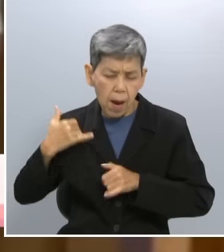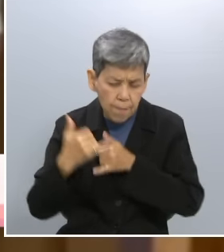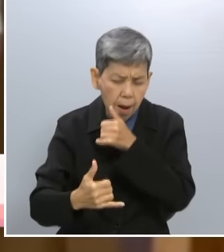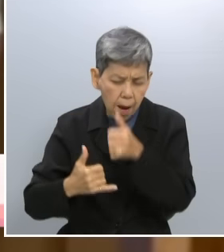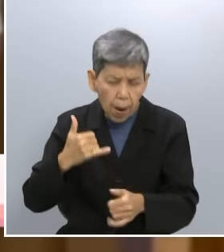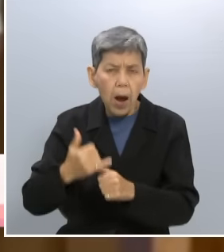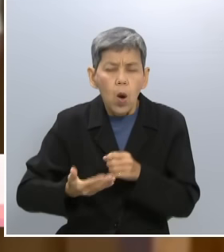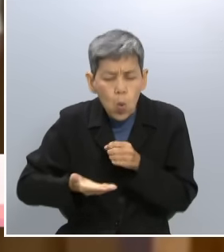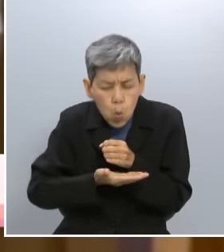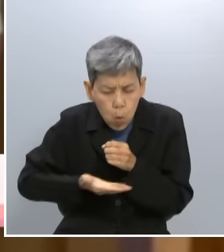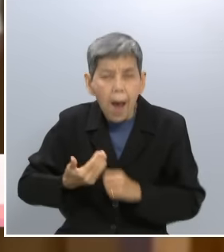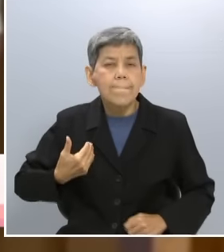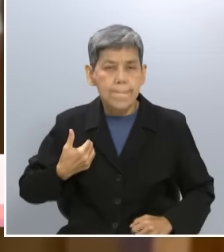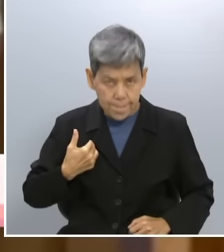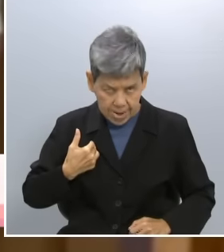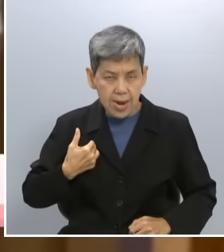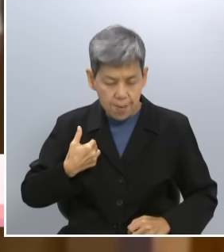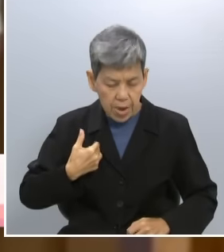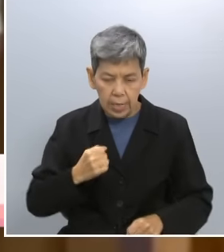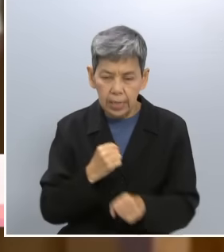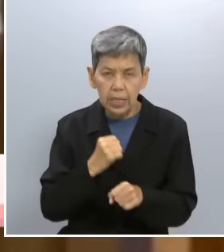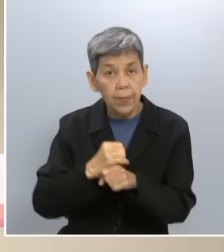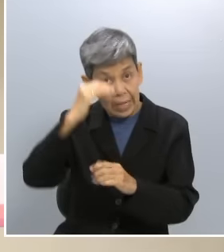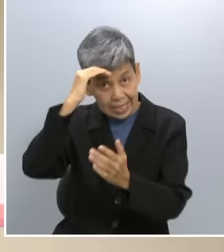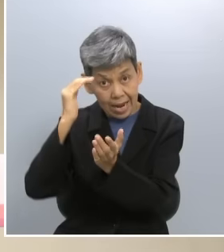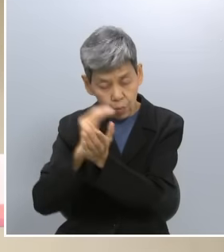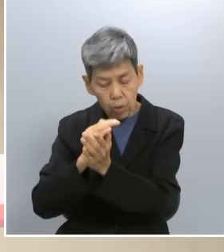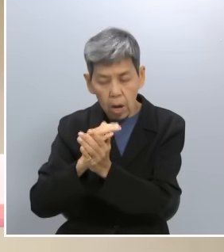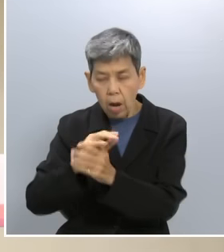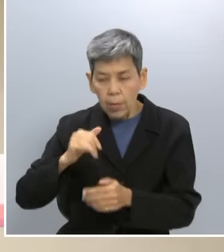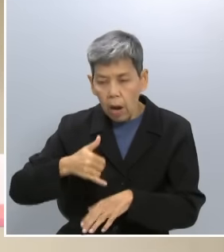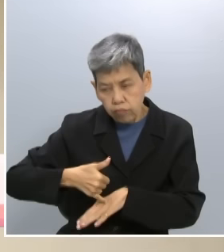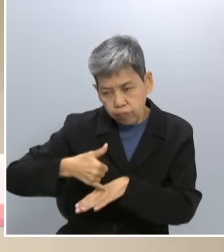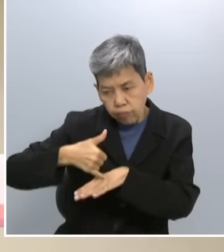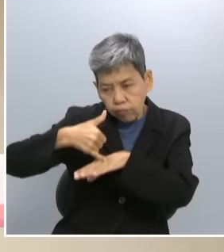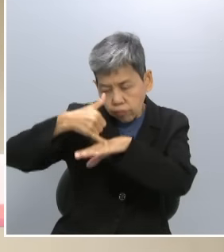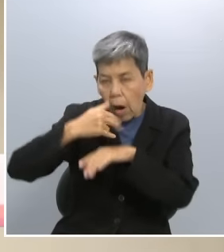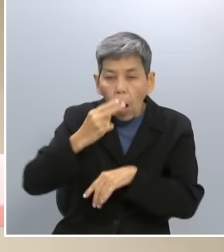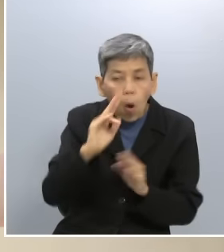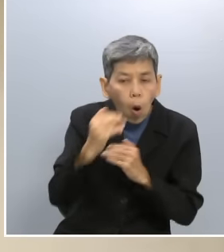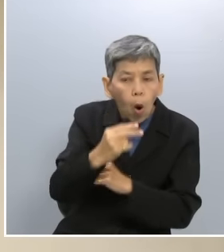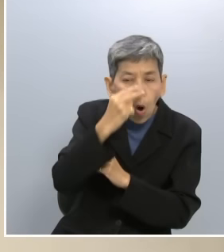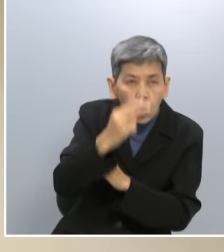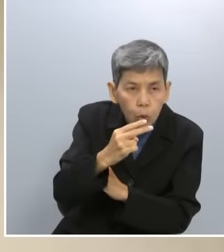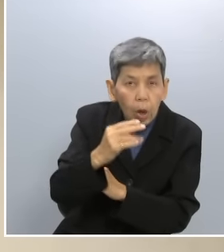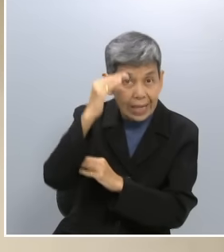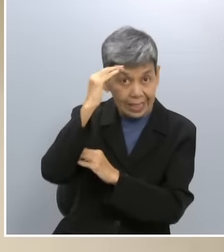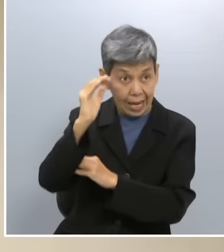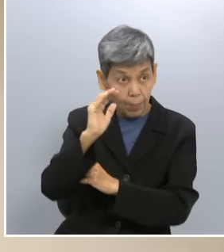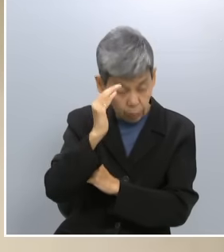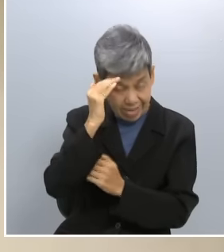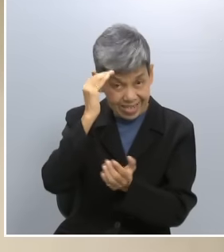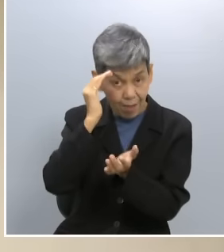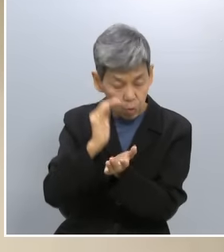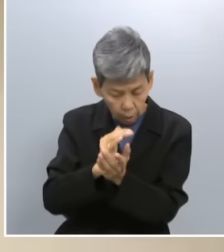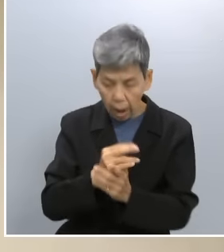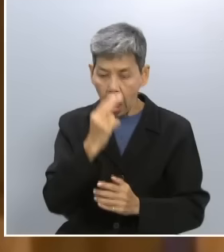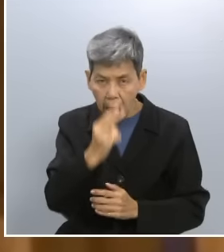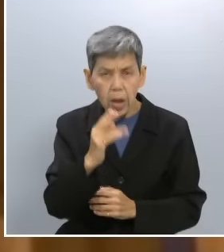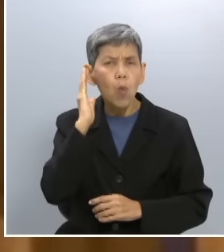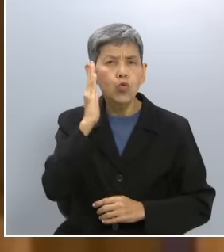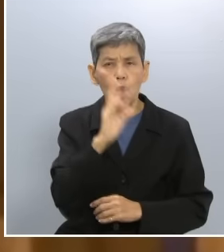ยาเสพติดจริงๆแล้วได้มีการพาตำรวจเนี่ยนะครับขึ้นไปที่ห้องที่มีการมั่วสุมกันเมื่อไปถึงครับตำรวจเองเนี่ยไปพบช